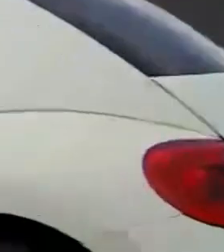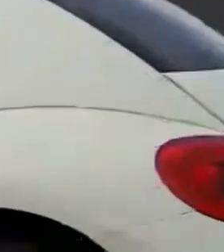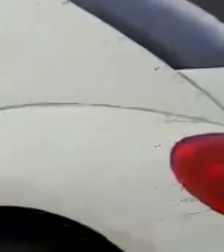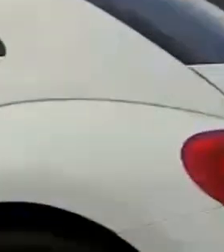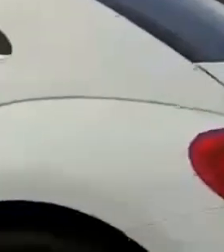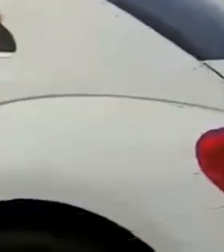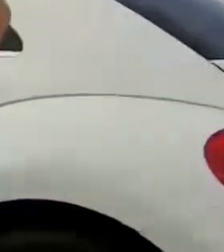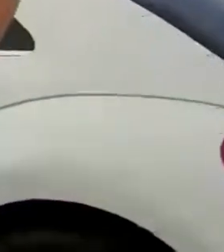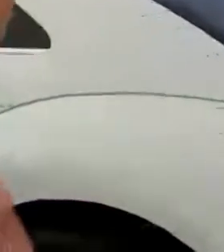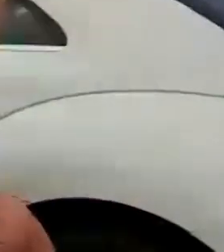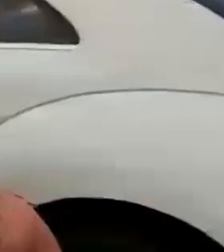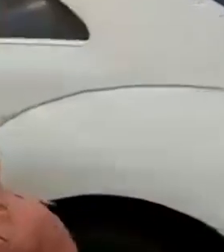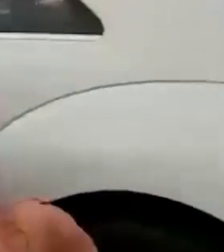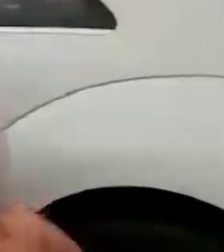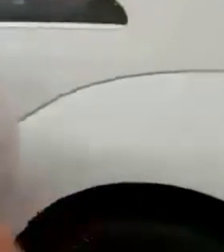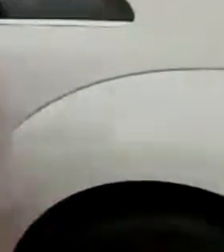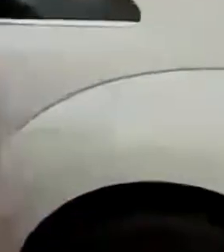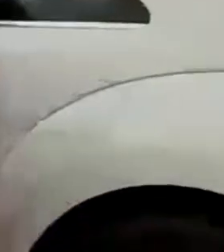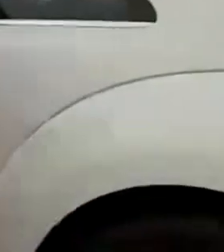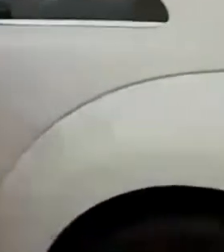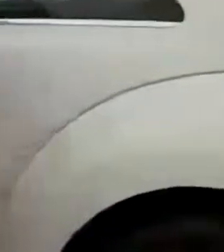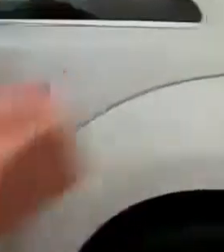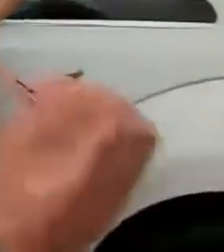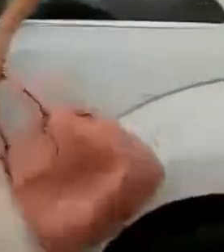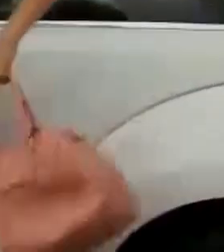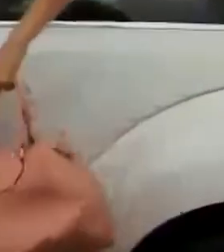açmış, gören oldu mu diye panikle etrafa bakınıyor.